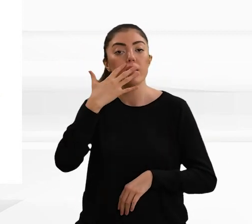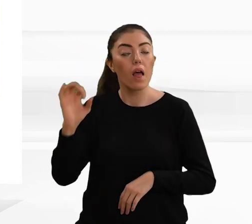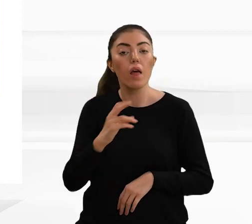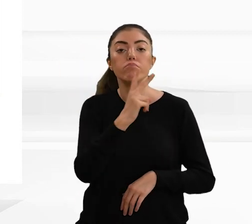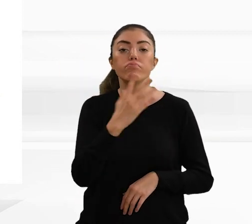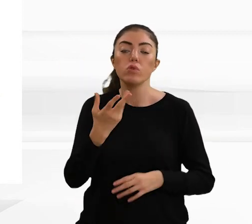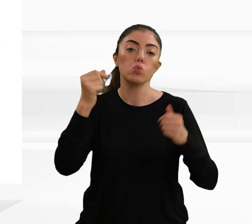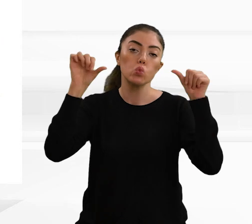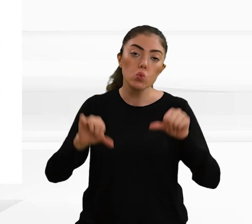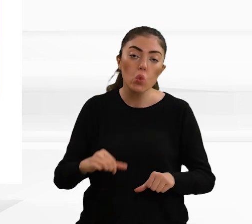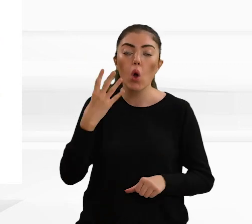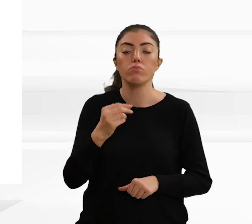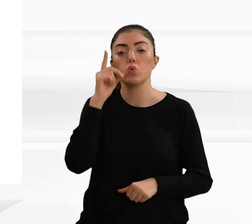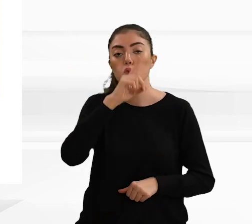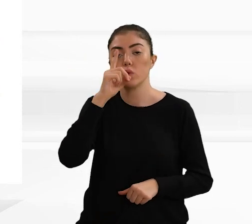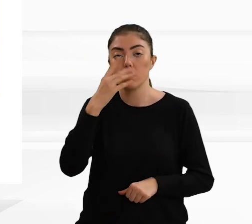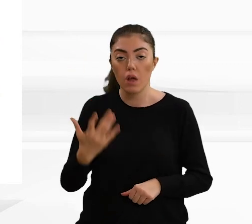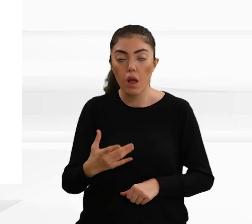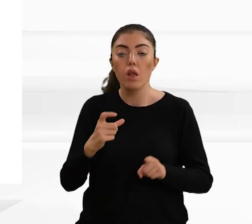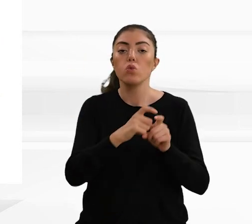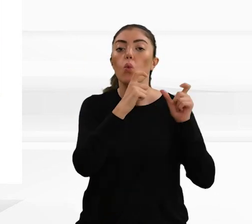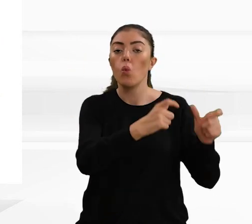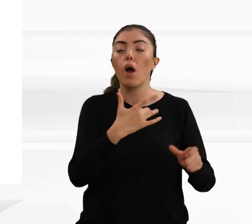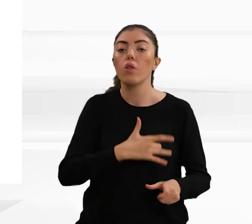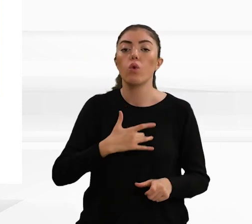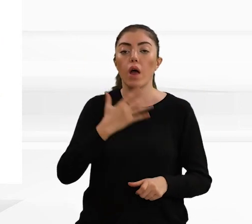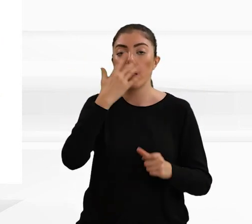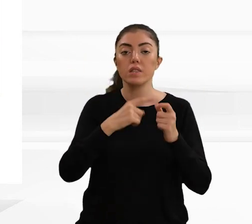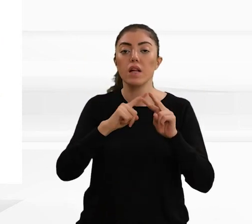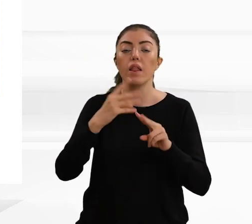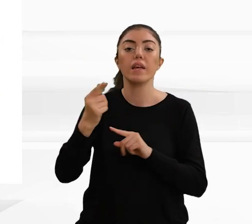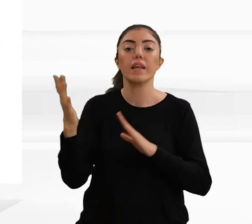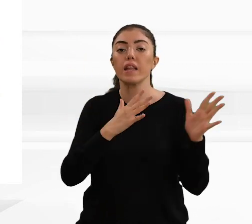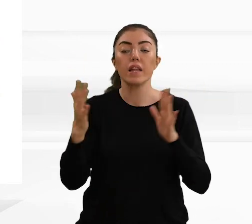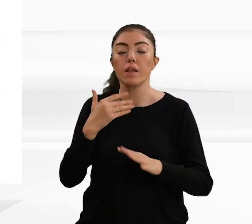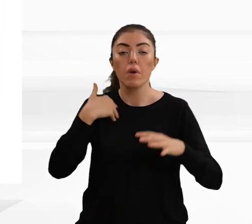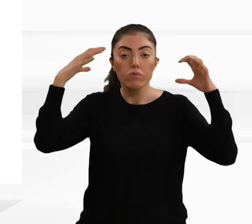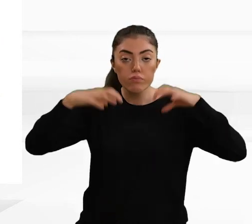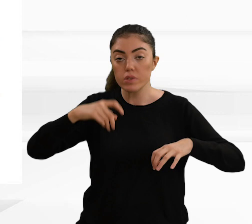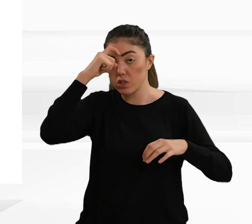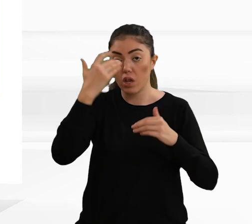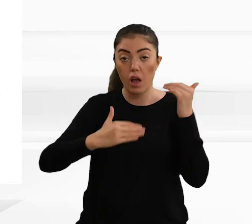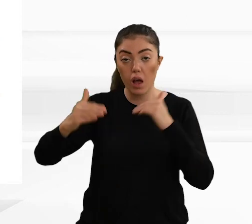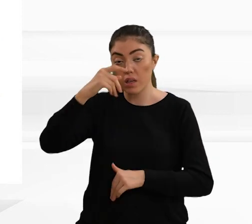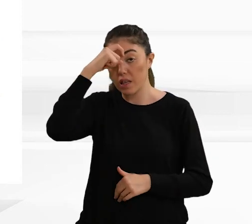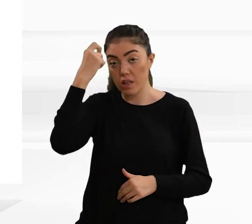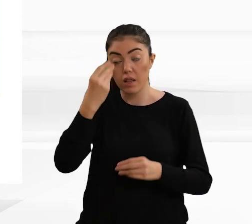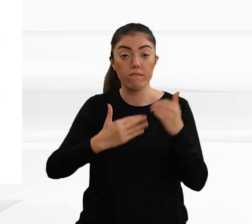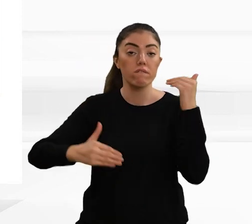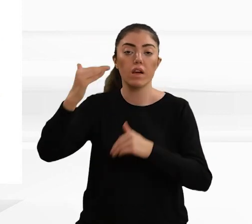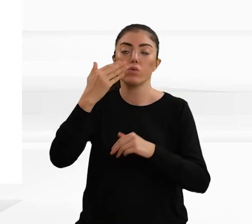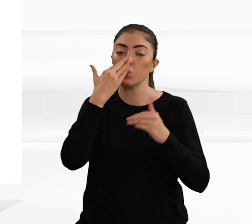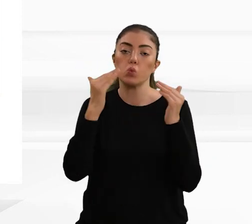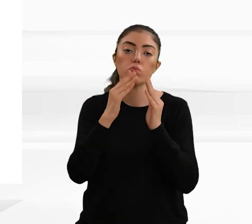değerlerinin düşük olmasıdır Doğu Anadolu Karasal iklimin de yağışlar Sıcaklığın arttığı Yaz mevsiminde